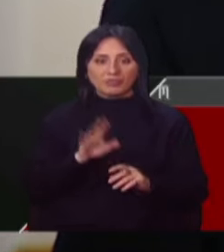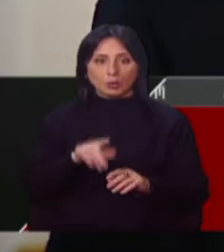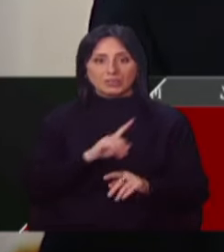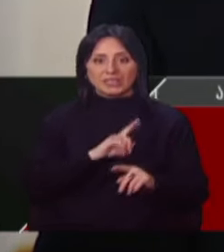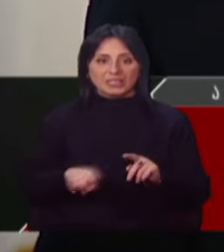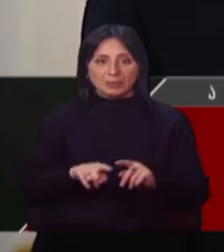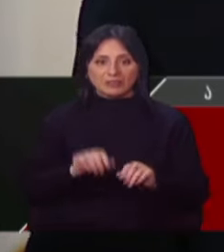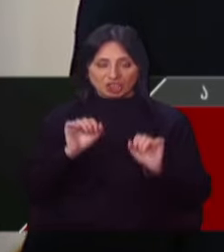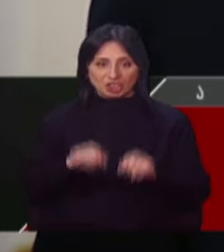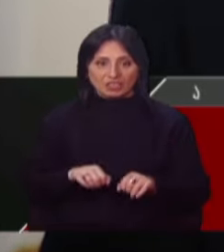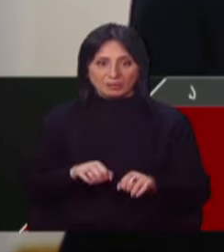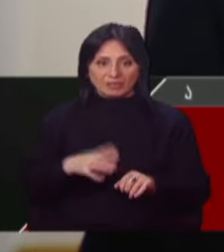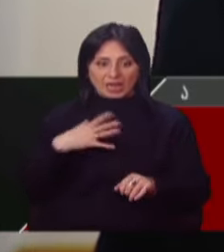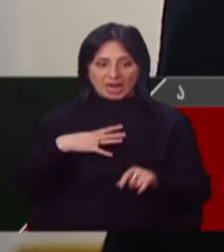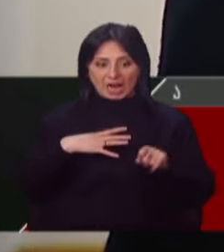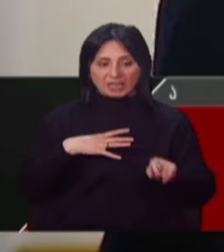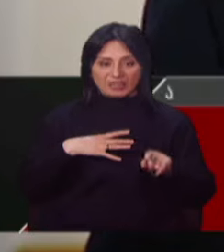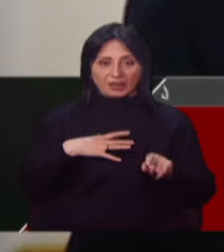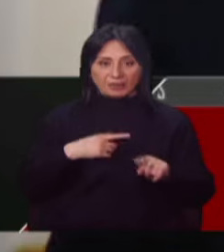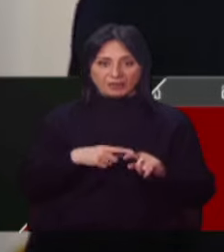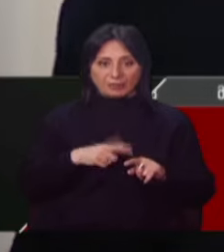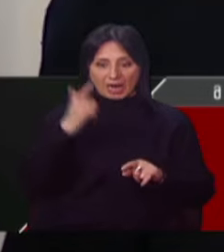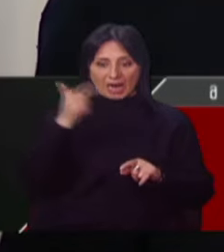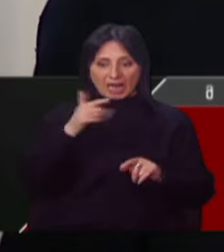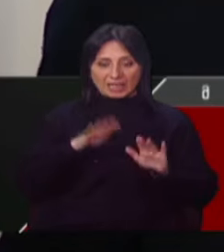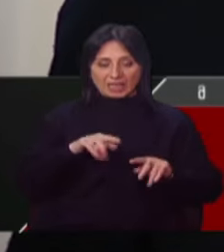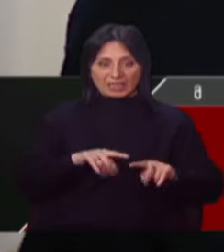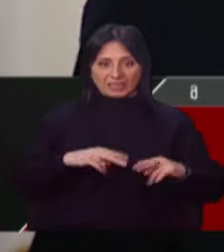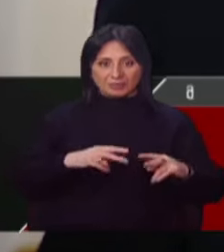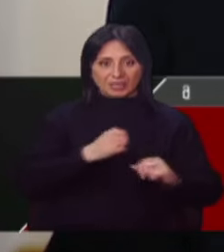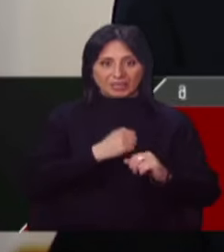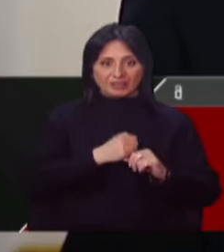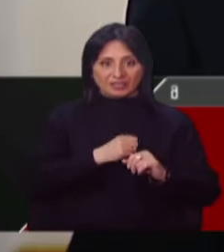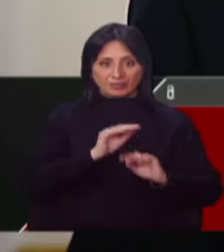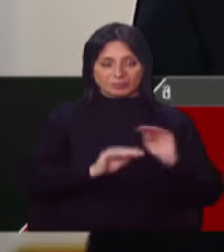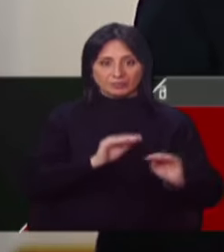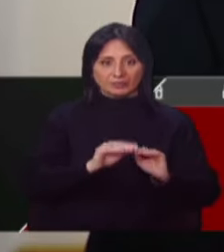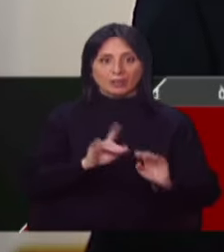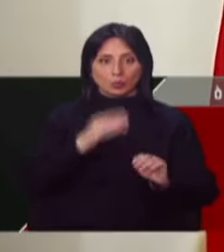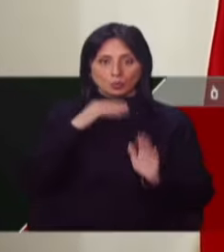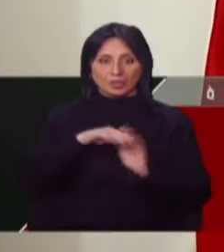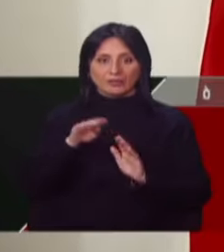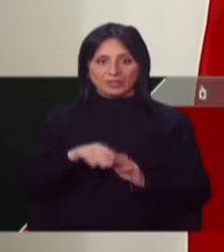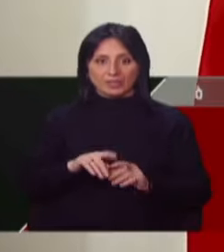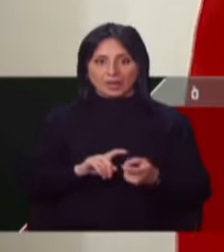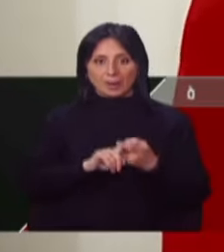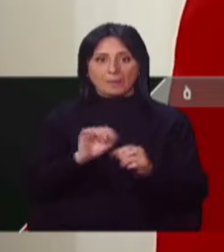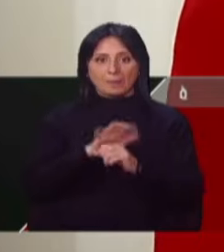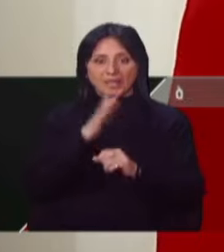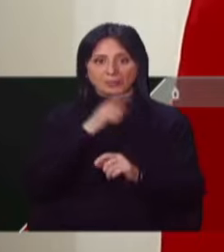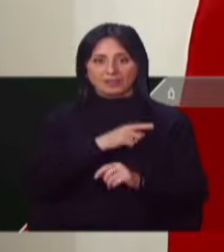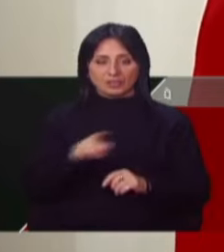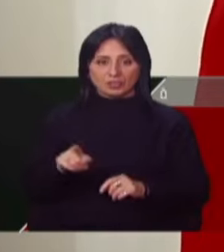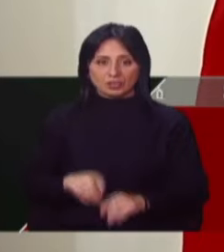просто страпат, шедзлебен, вот картуэлеби, ам канат леба, садгилзе, формализебас, митукетес. Пандемис,